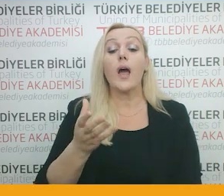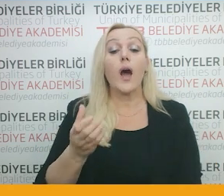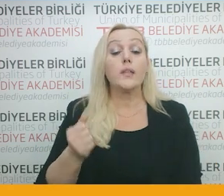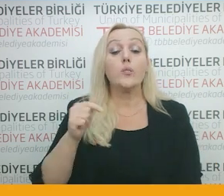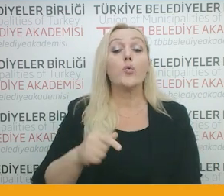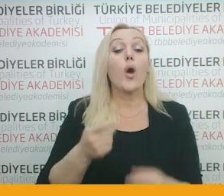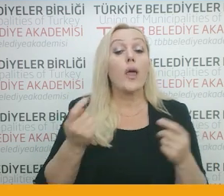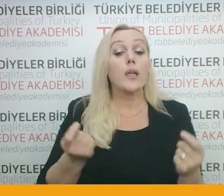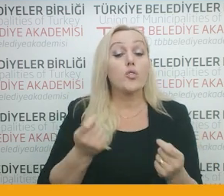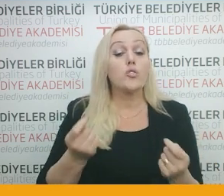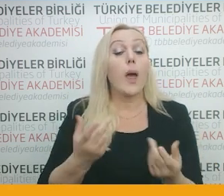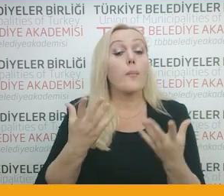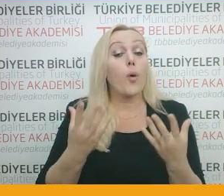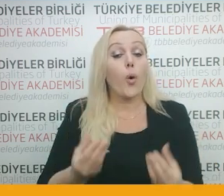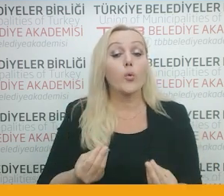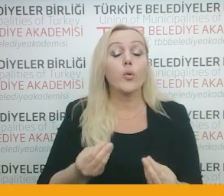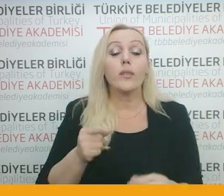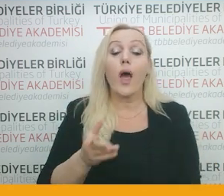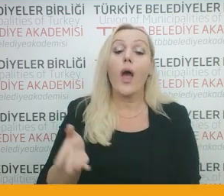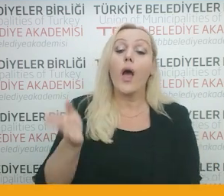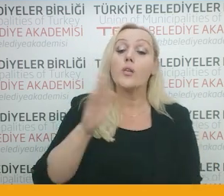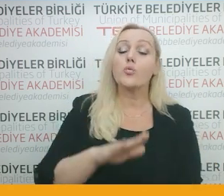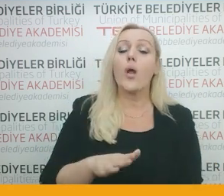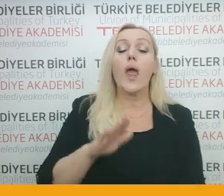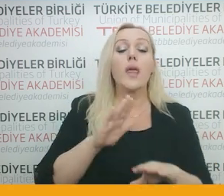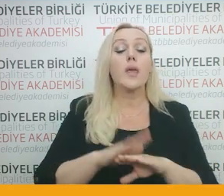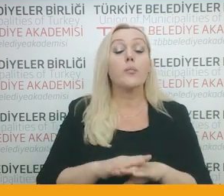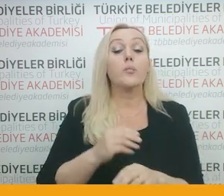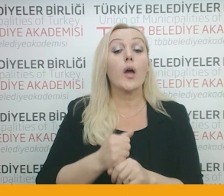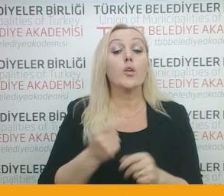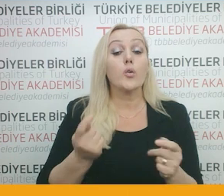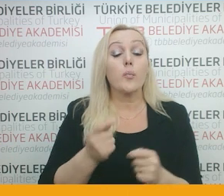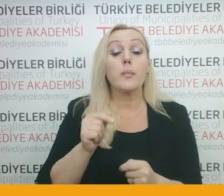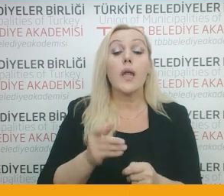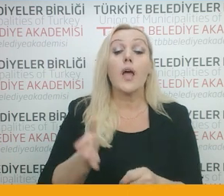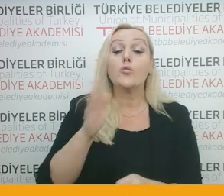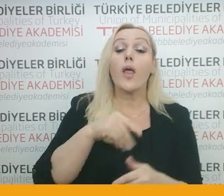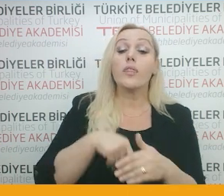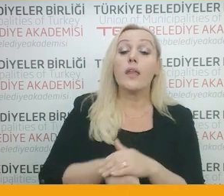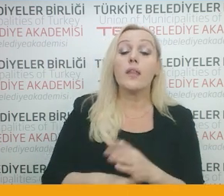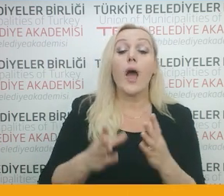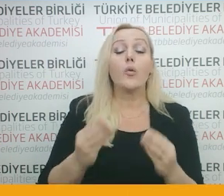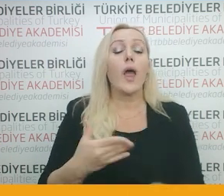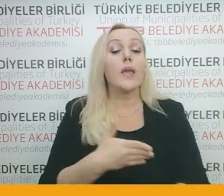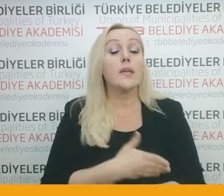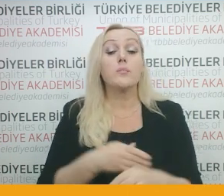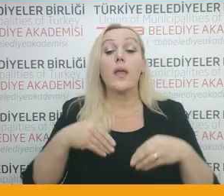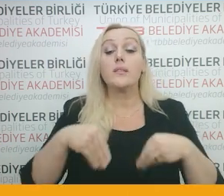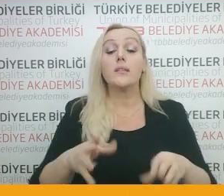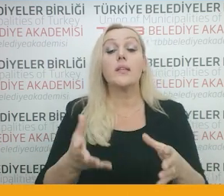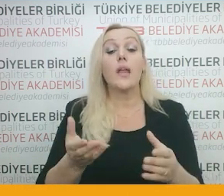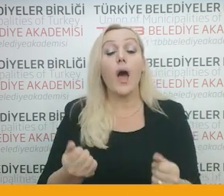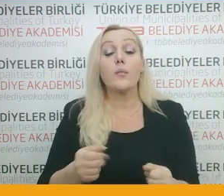işlem gerçekleşir. Daha sonra gerçekleştirme görevleri, birazdan detayına gireceğiz. Mal veya hizmetin satın alma sürecini